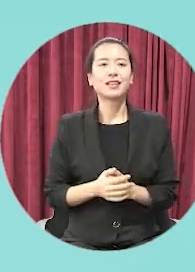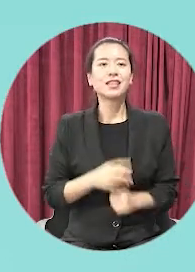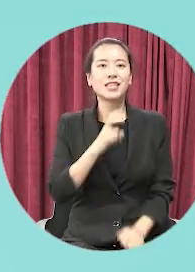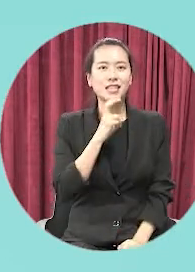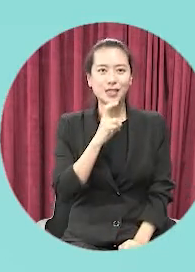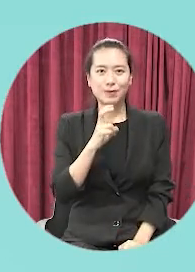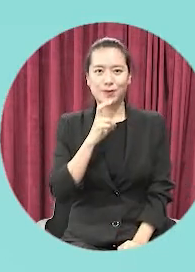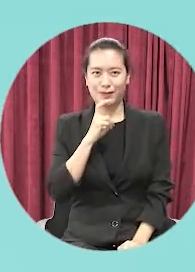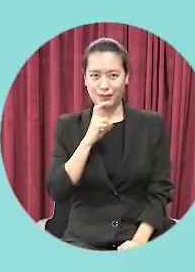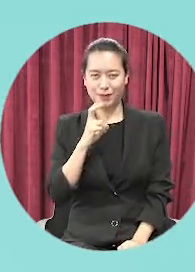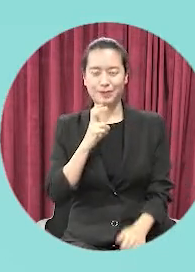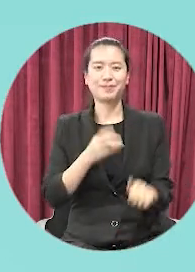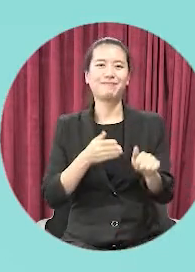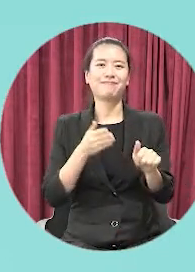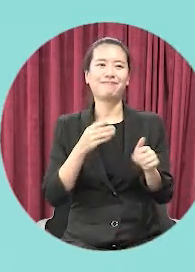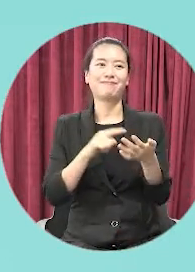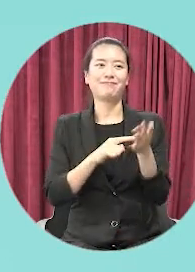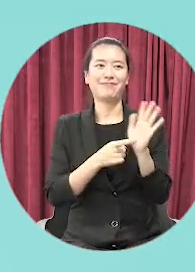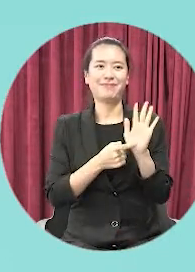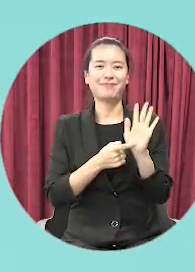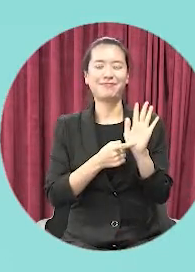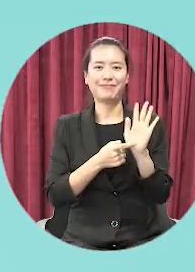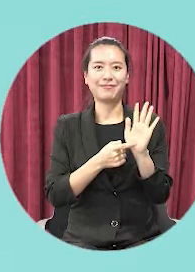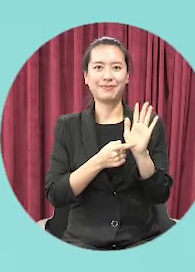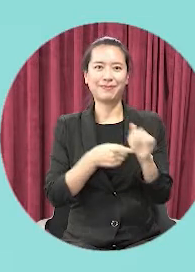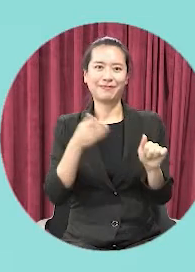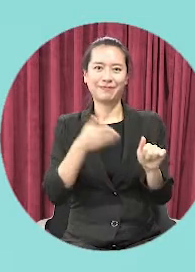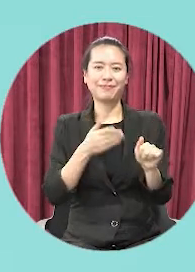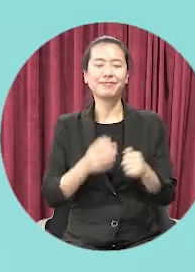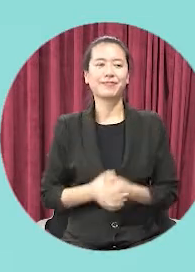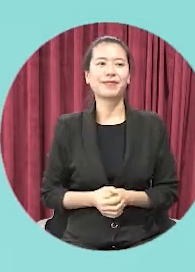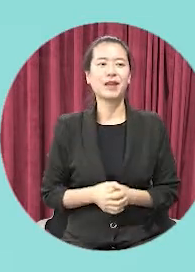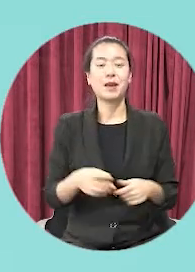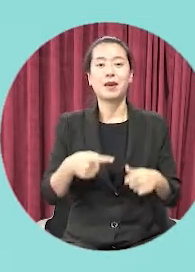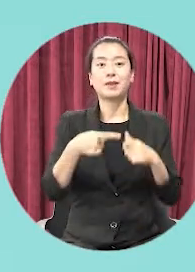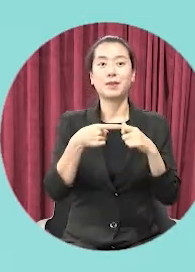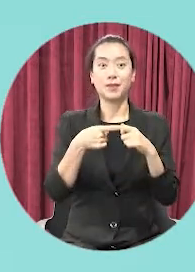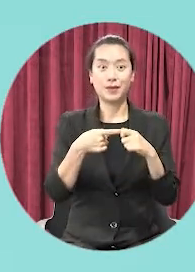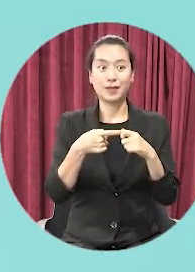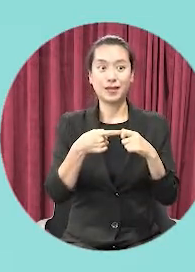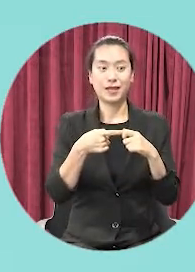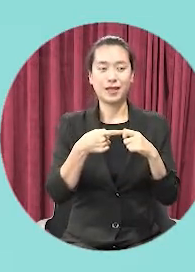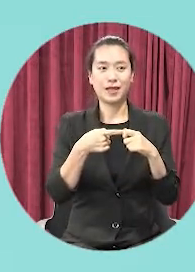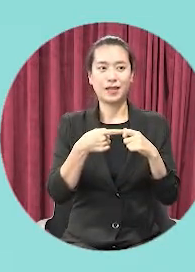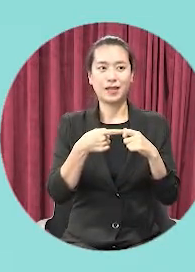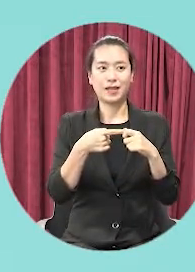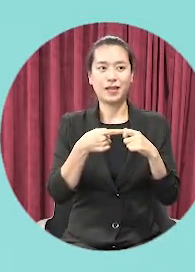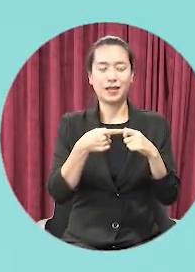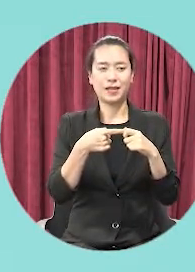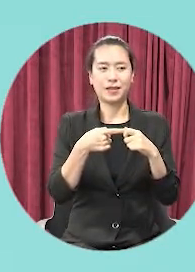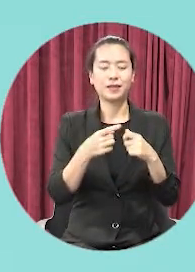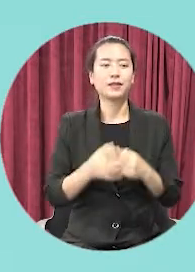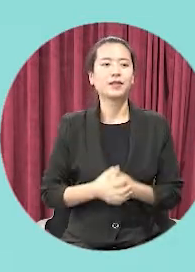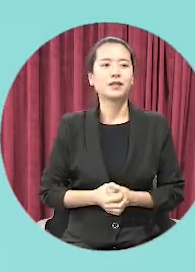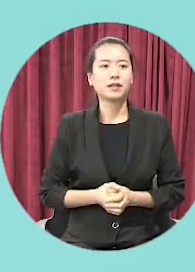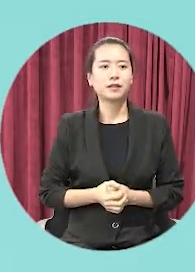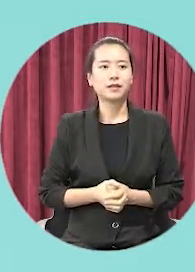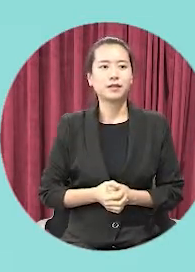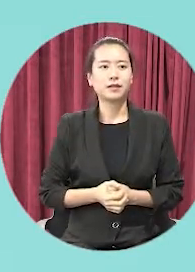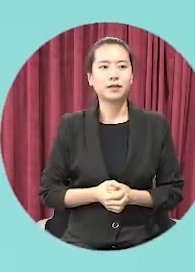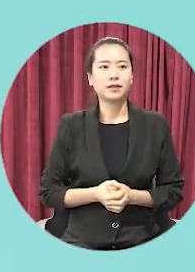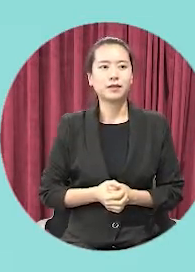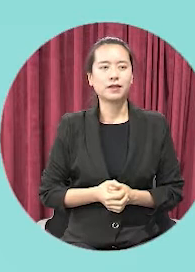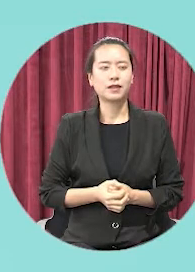20분씩 그 발표를 저희가 부탁드릴 거고요. 이제 네 분인데 첫 번째는 키노트 스피커입니다. 그래서 처음에